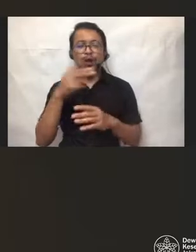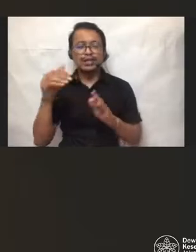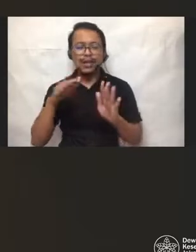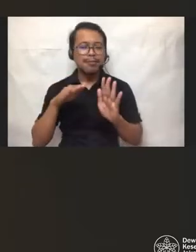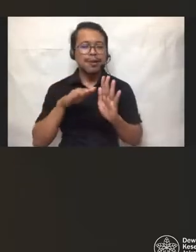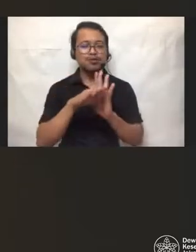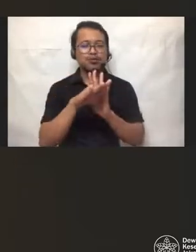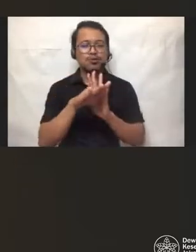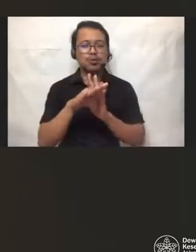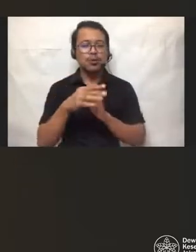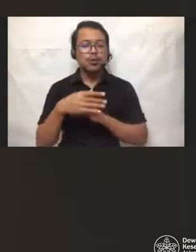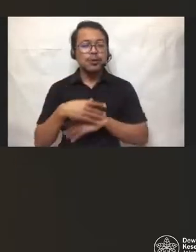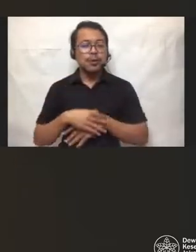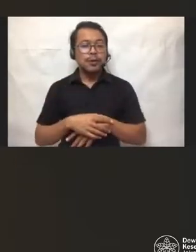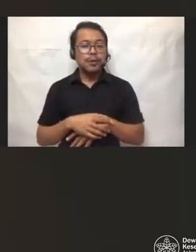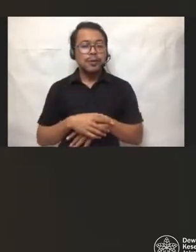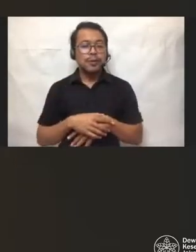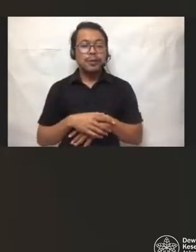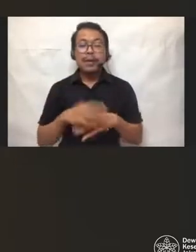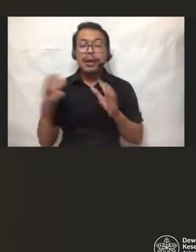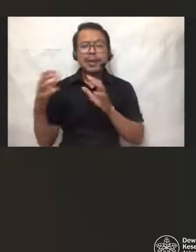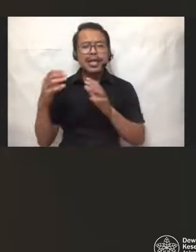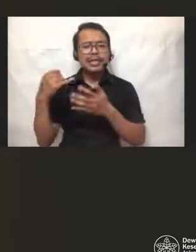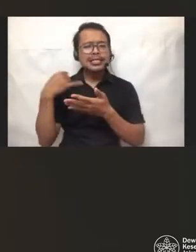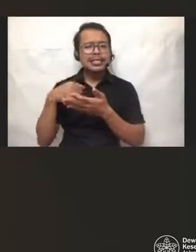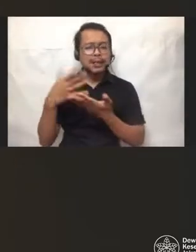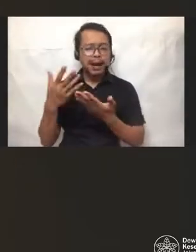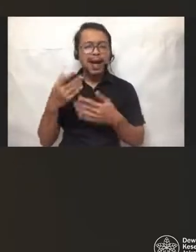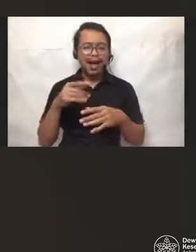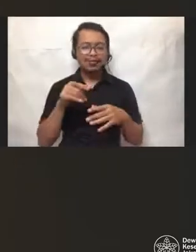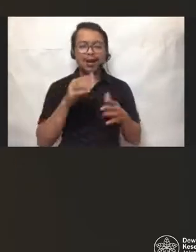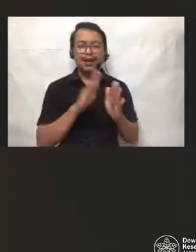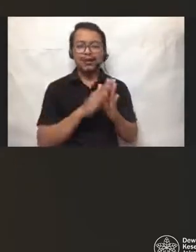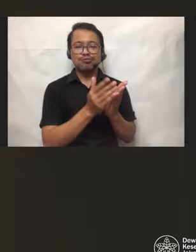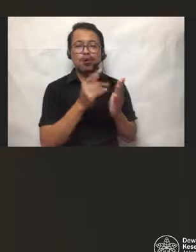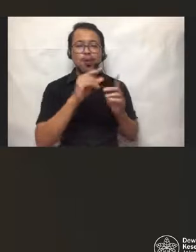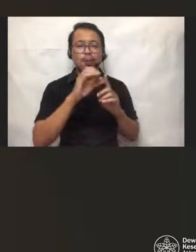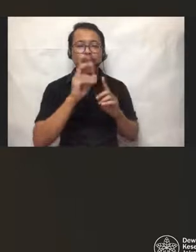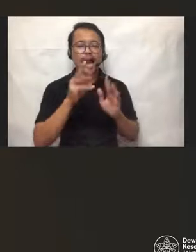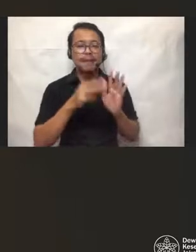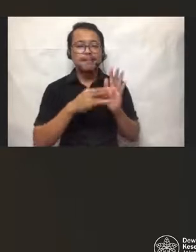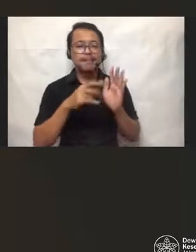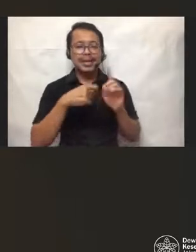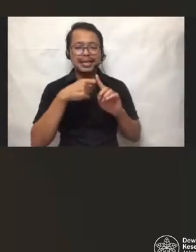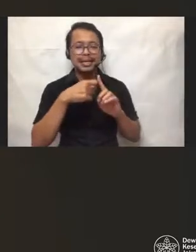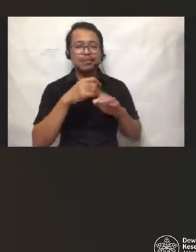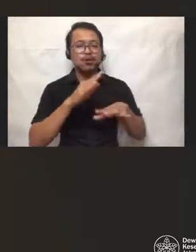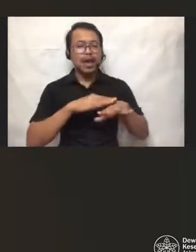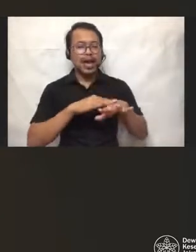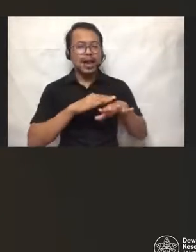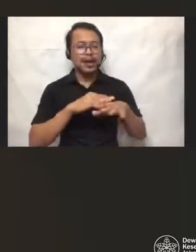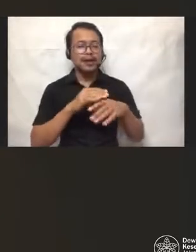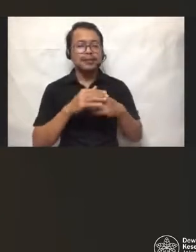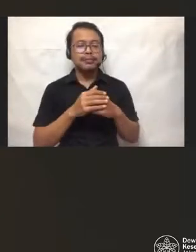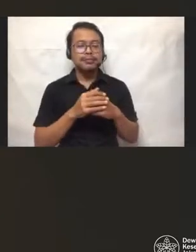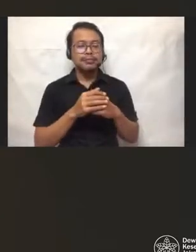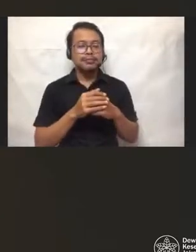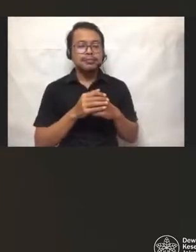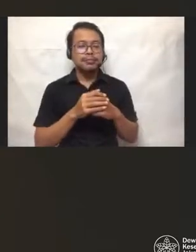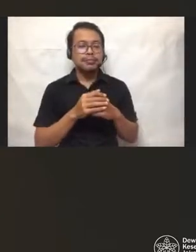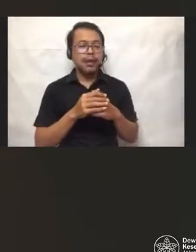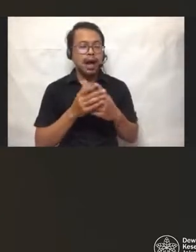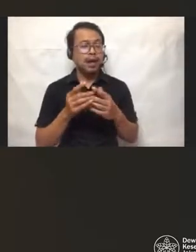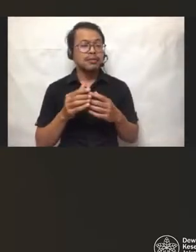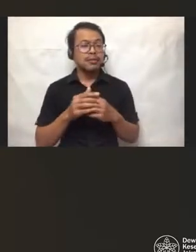Isi perdebatan dapat dirujuk dari buku Polemik Kebudayaan, susunan Ahdiat Kami Harja. Tetapi yang dianggap